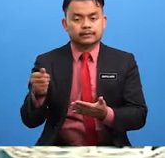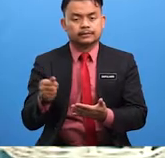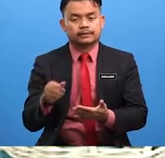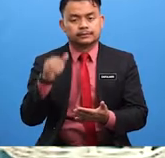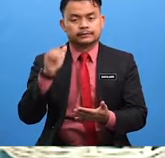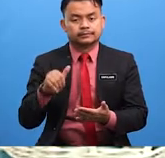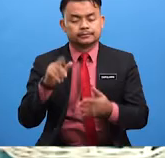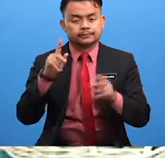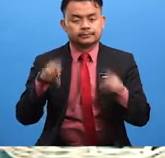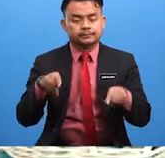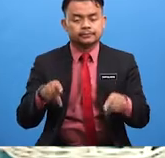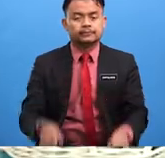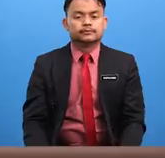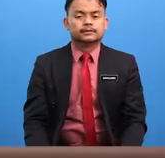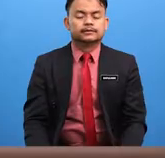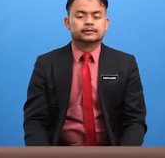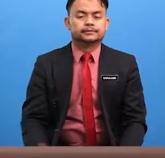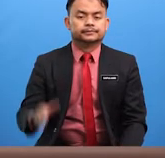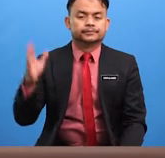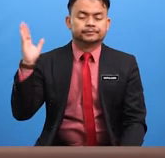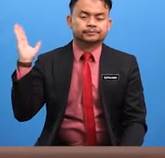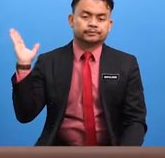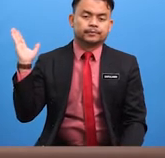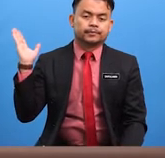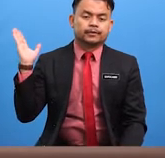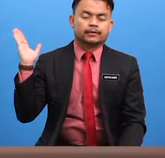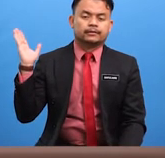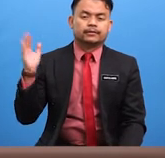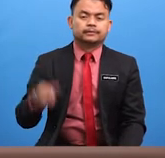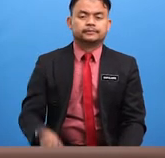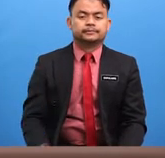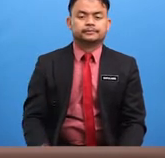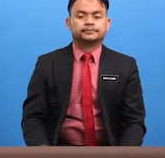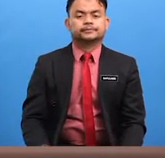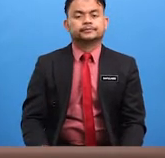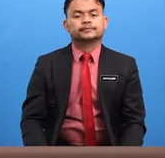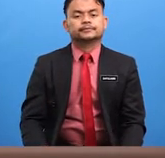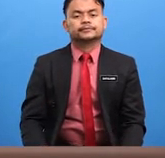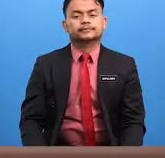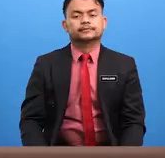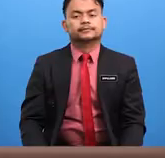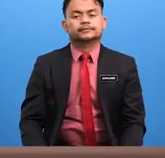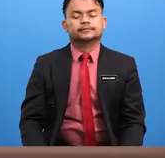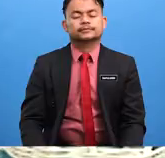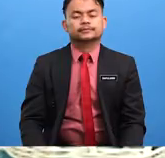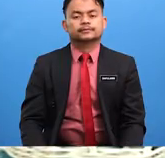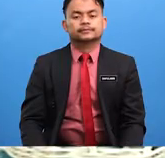ialah rotan pulur bersaiz 2 mm, manakala peralatan ialah gunting rotan anyaman,